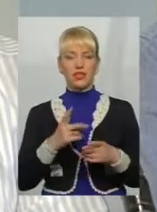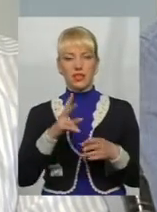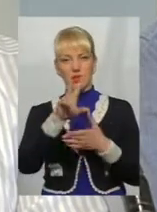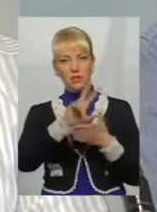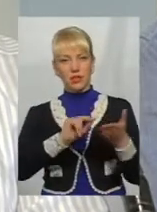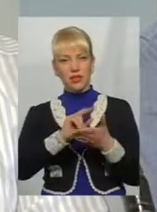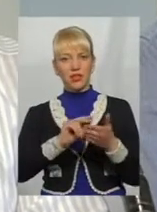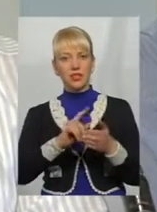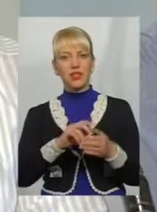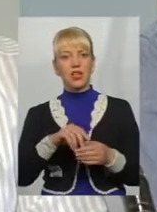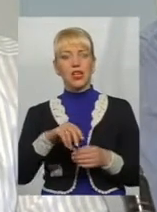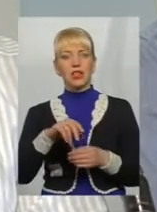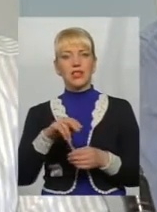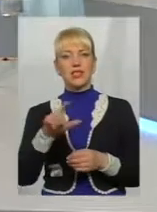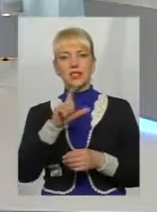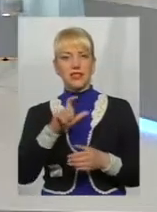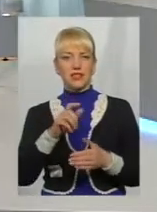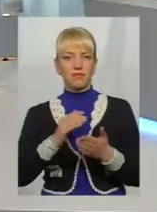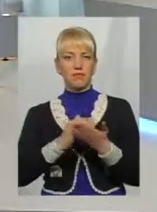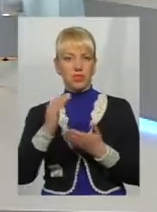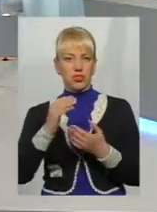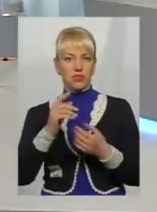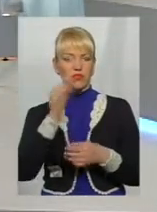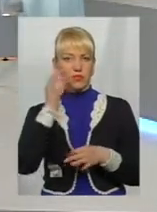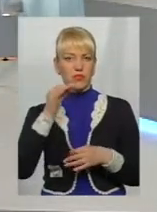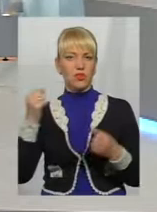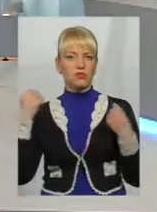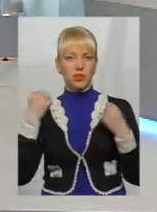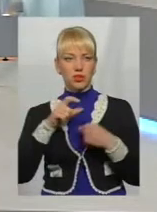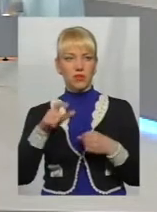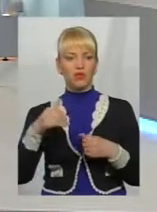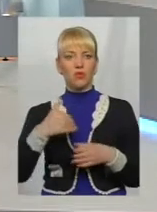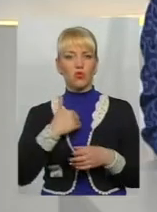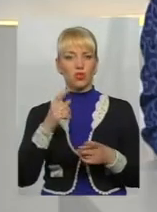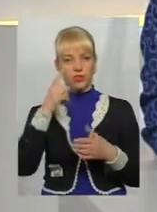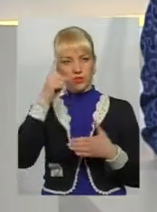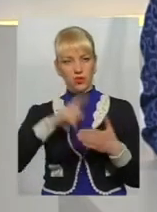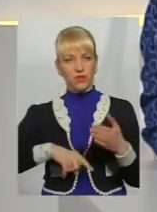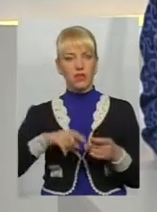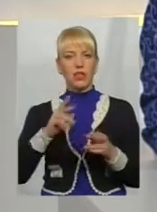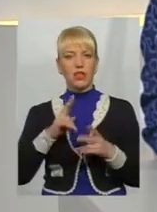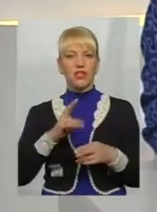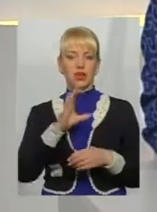і тягнутися до них. Що ж, хочеться сподіватися, що так, як і в Судилкові, так, як в